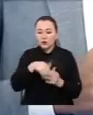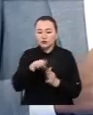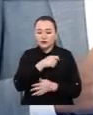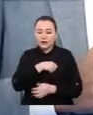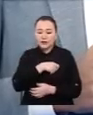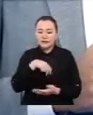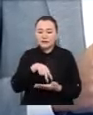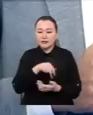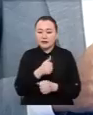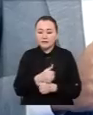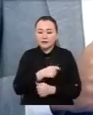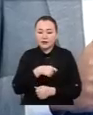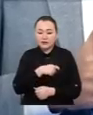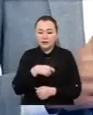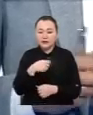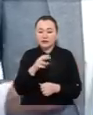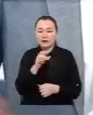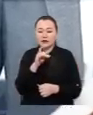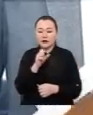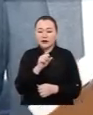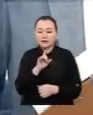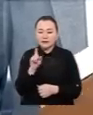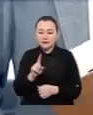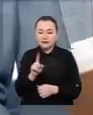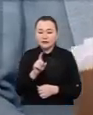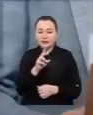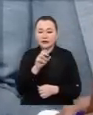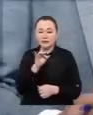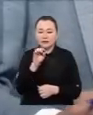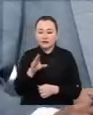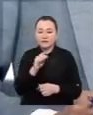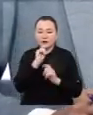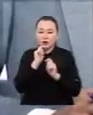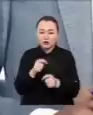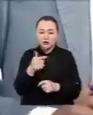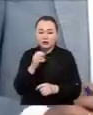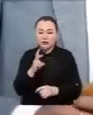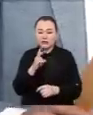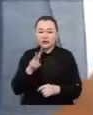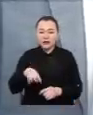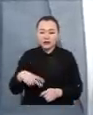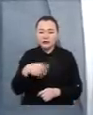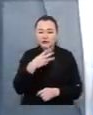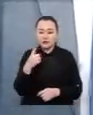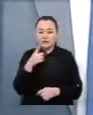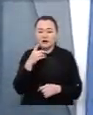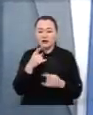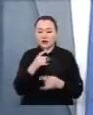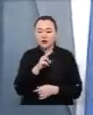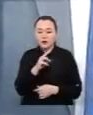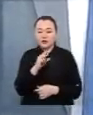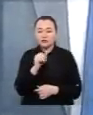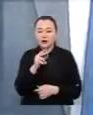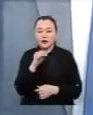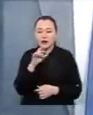стал главный тренер «Дар-Тим» Азиз Разыев. Награду ему вручил генеральный директор 31-го канала Курманбек